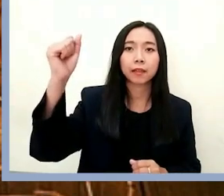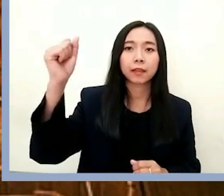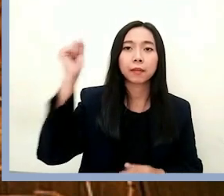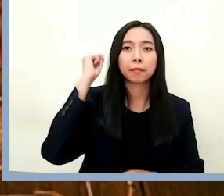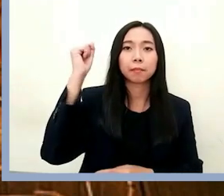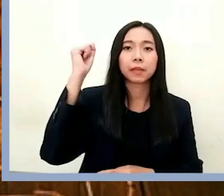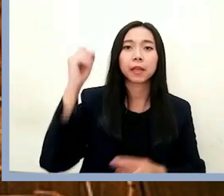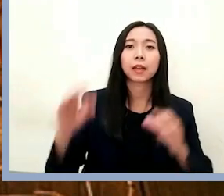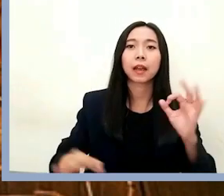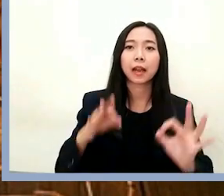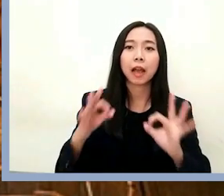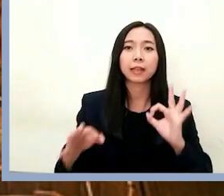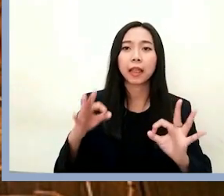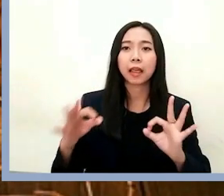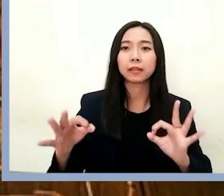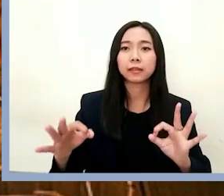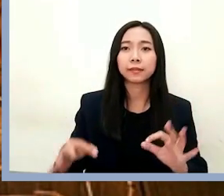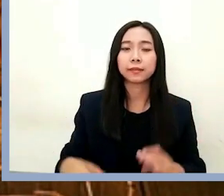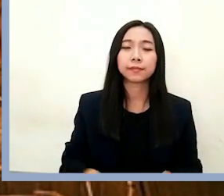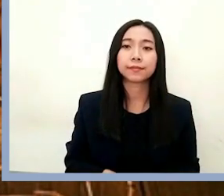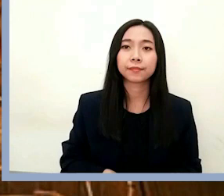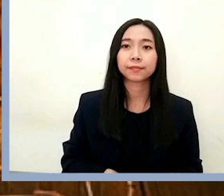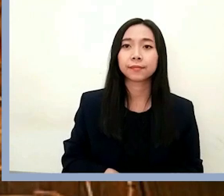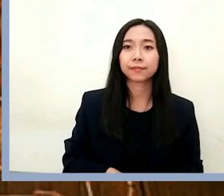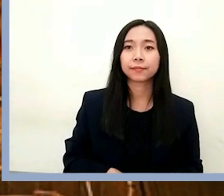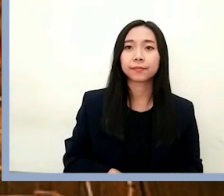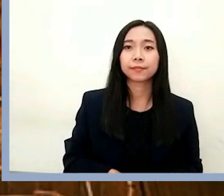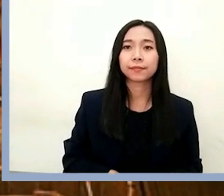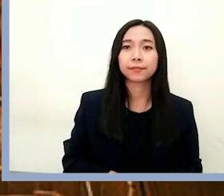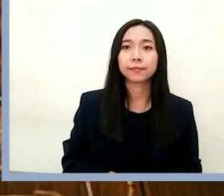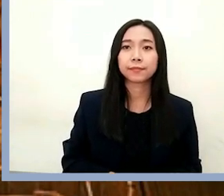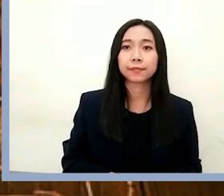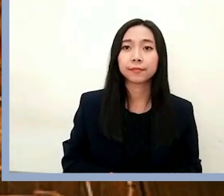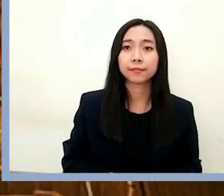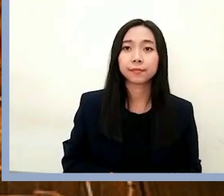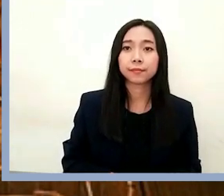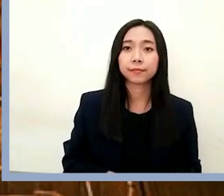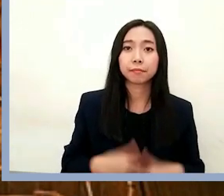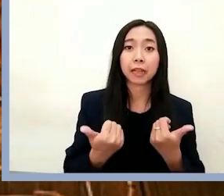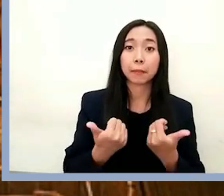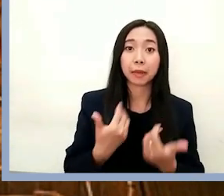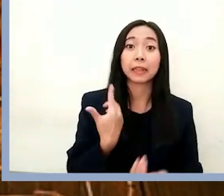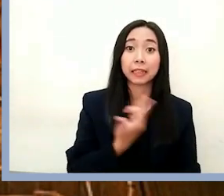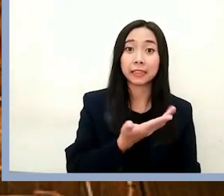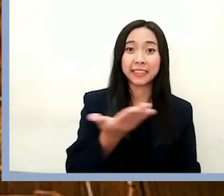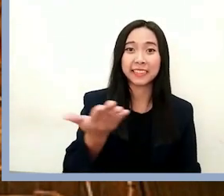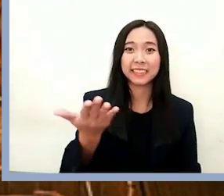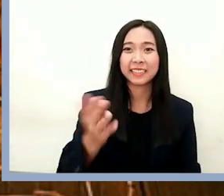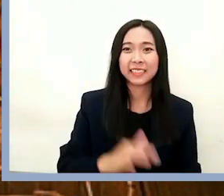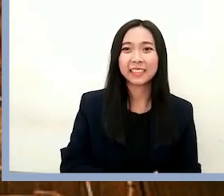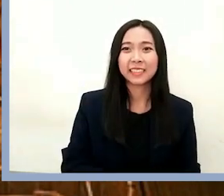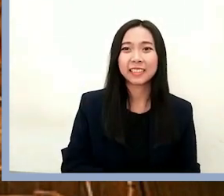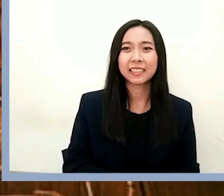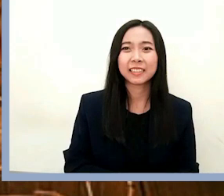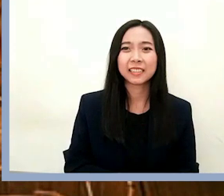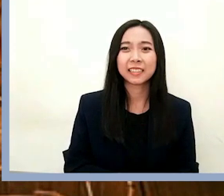keadilan dimanapun ia berada Bagaimana dengan saudara Mari